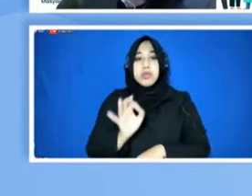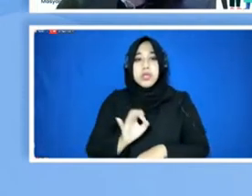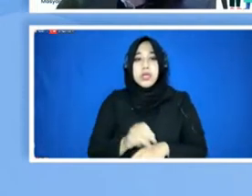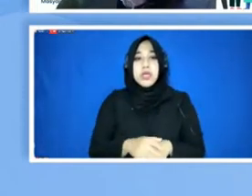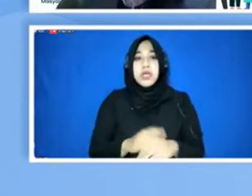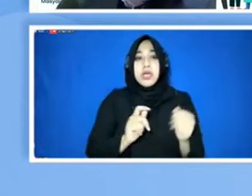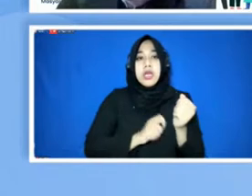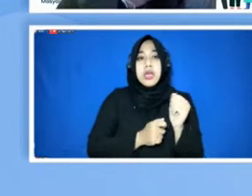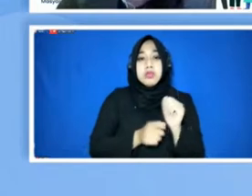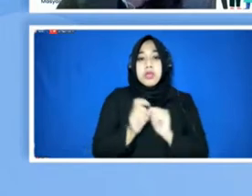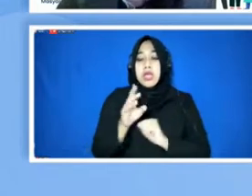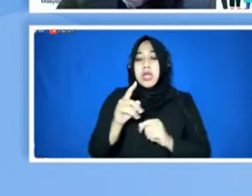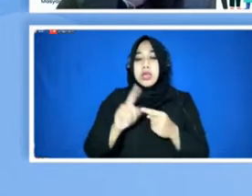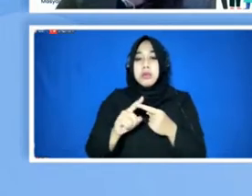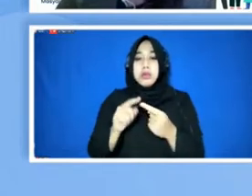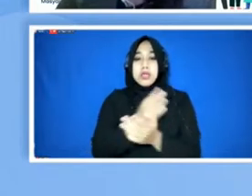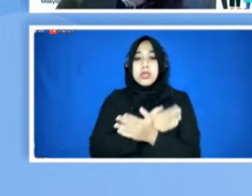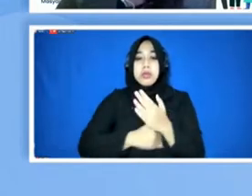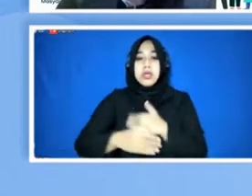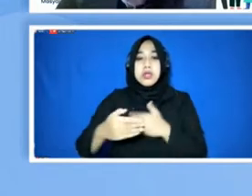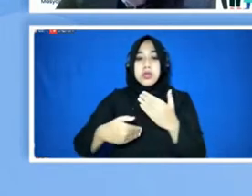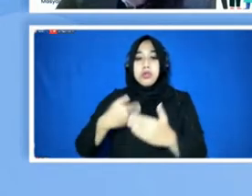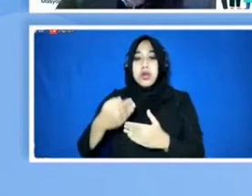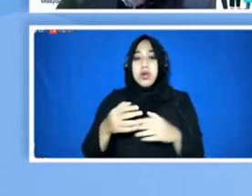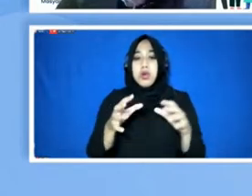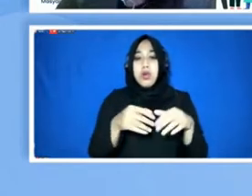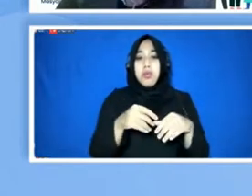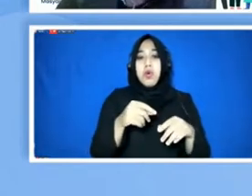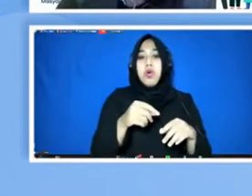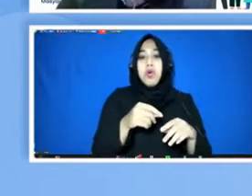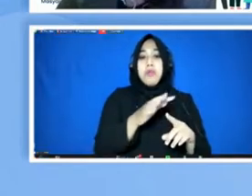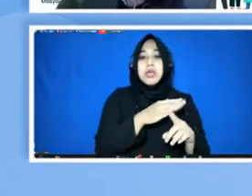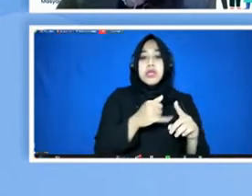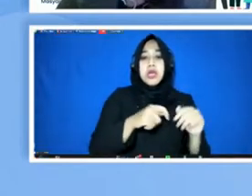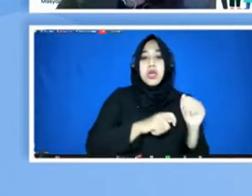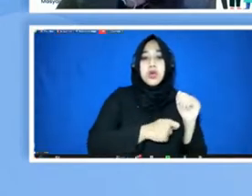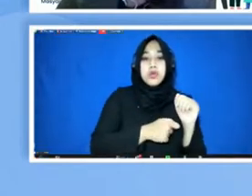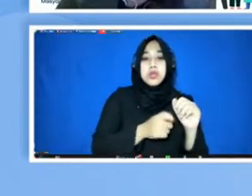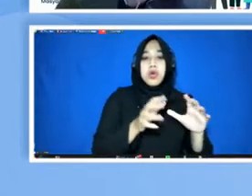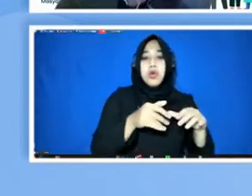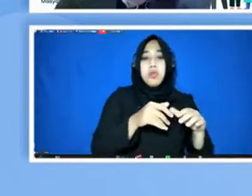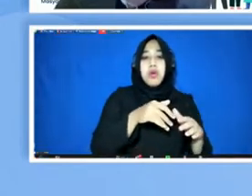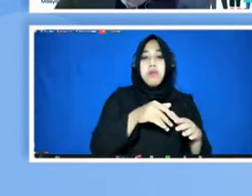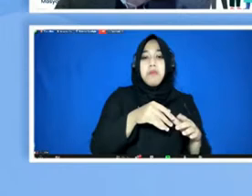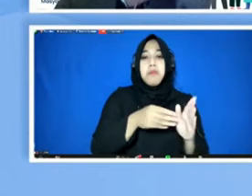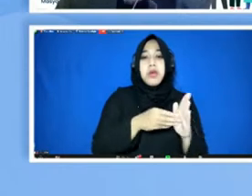merupakan penyandang disabilitas kemudian tergolong populasi kunci atau kelompok termarginalkan lainnya sebanyak